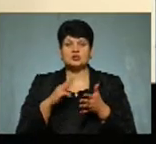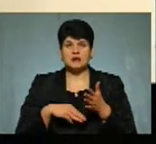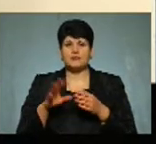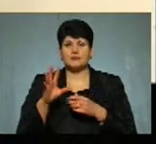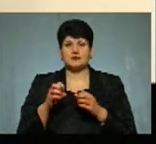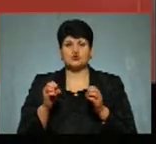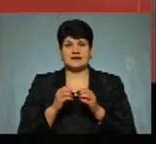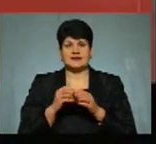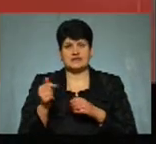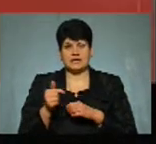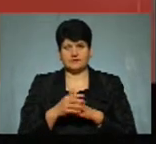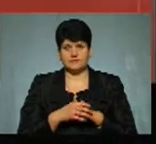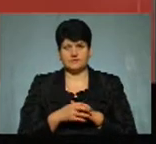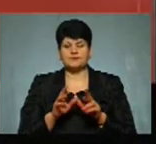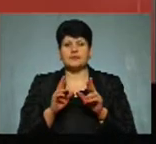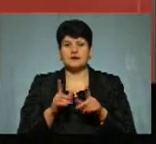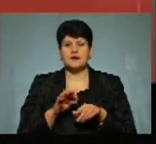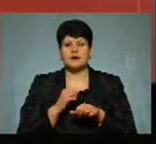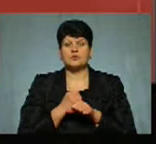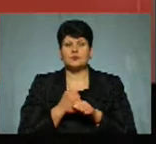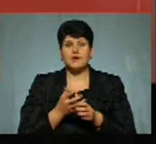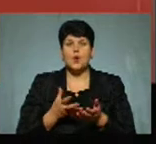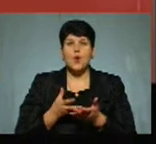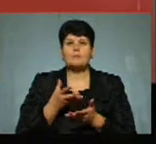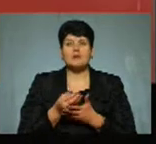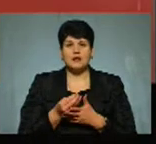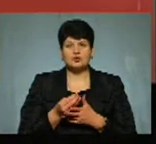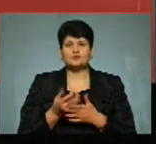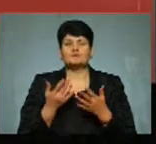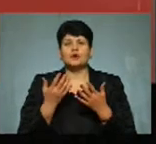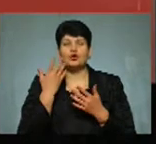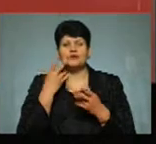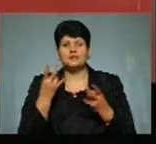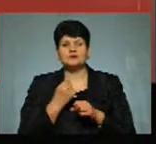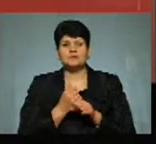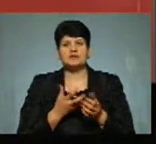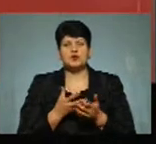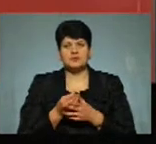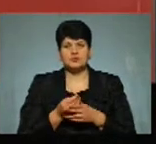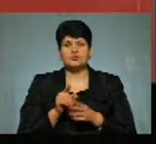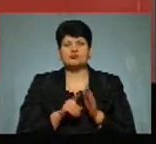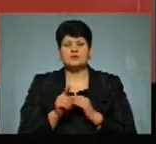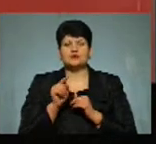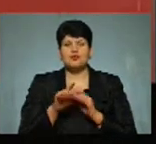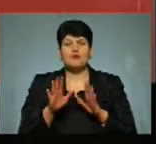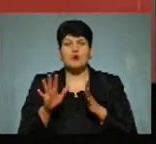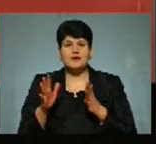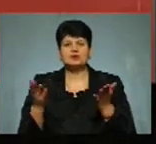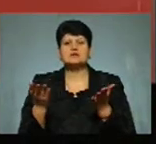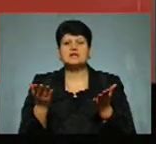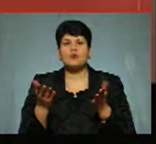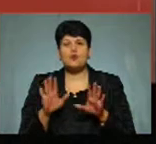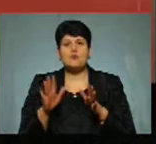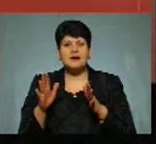510. А як здійснюється оплата? Коли її потрібно здійснити? І взагалі почнемо з того моменту, з якого